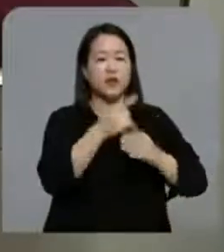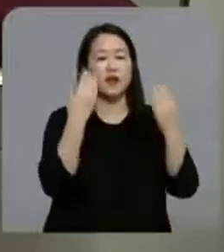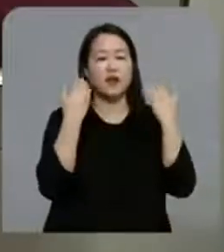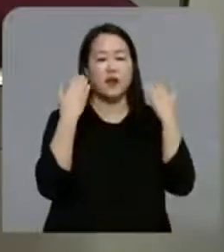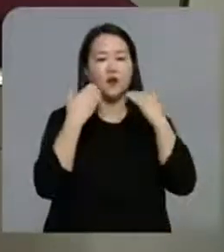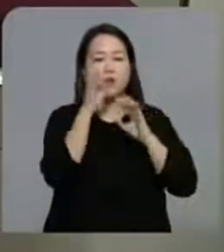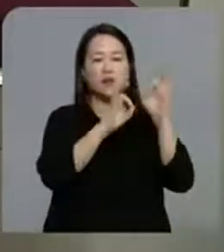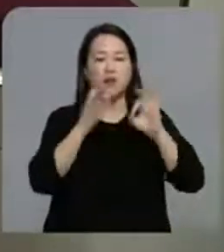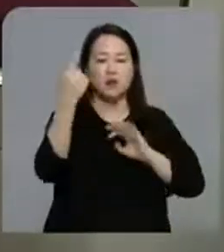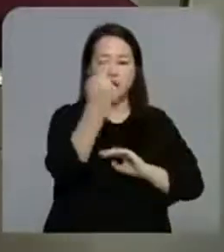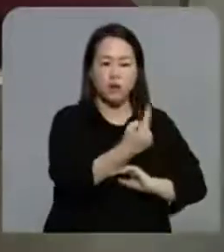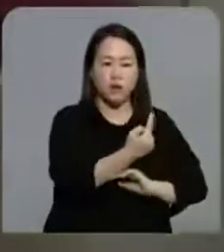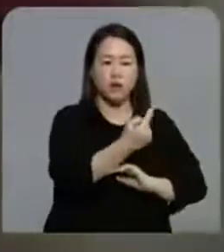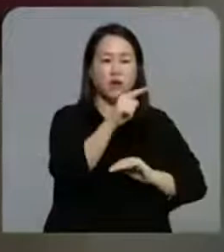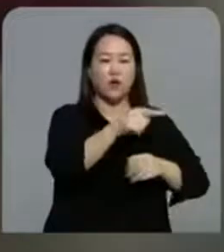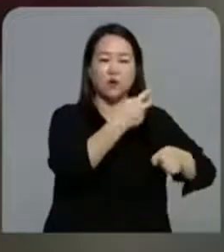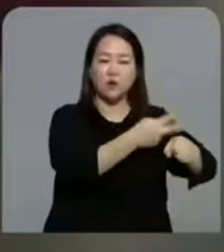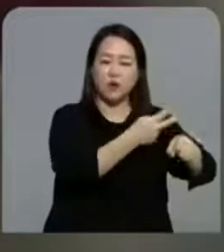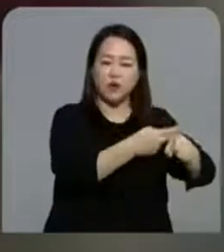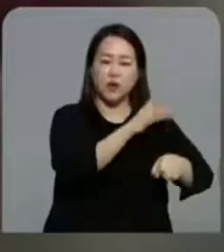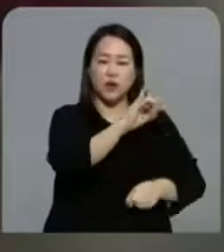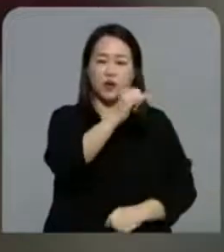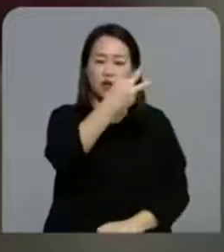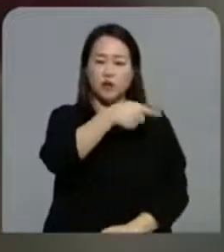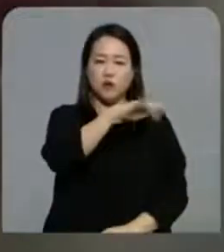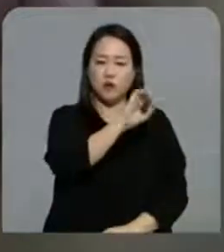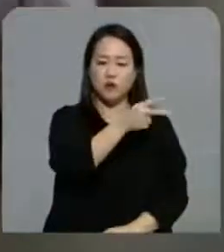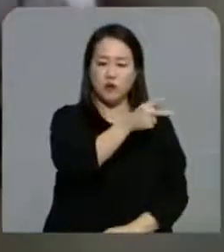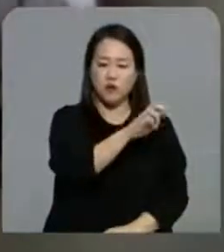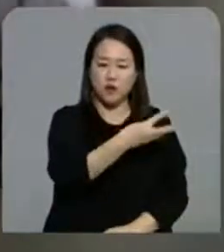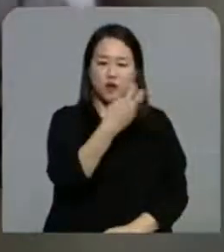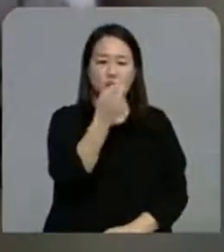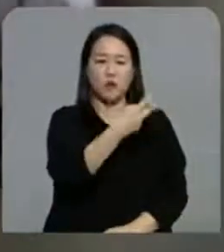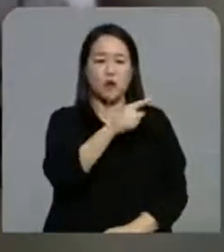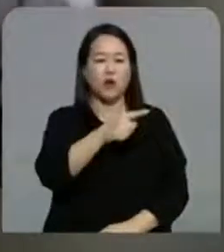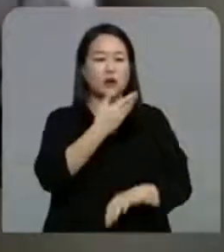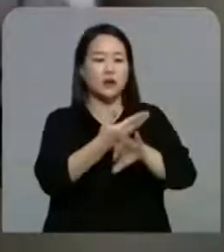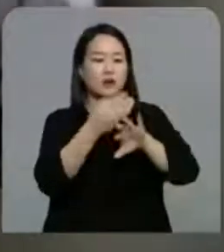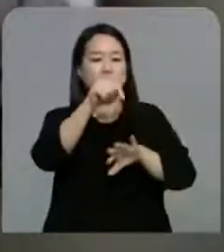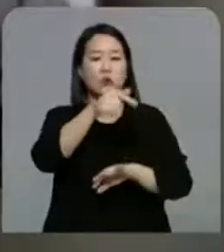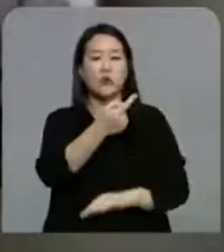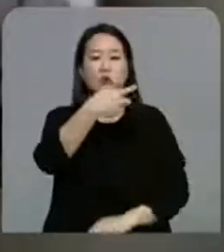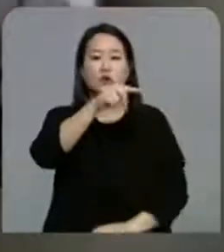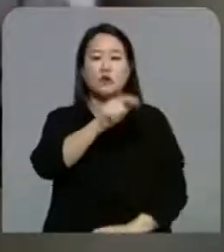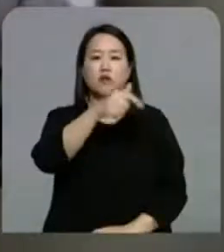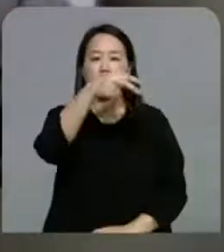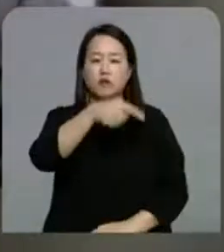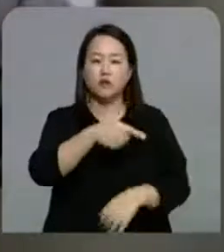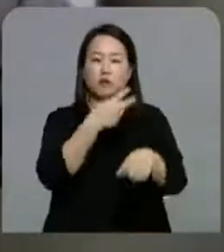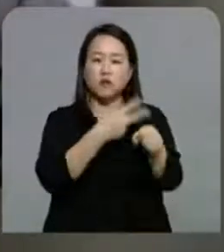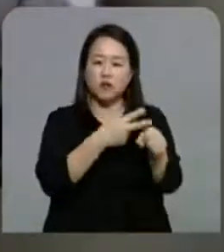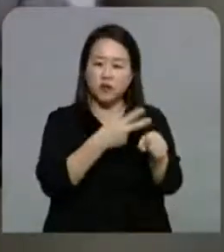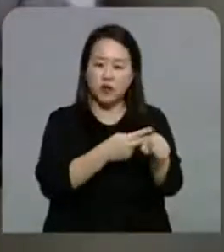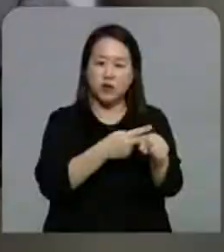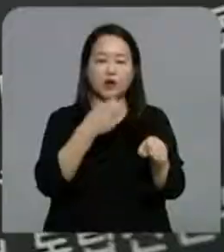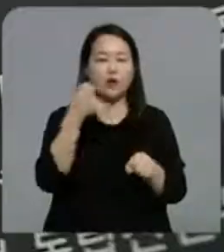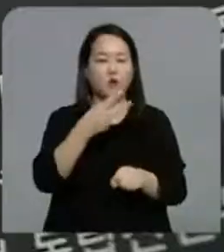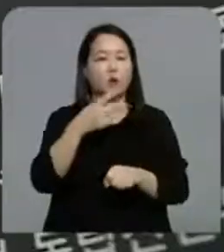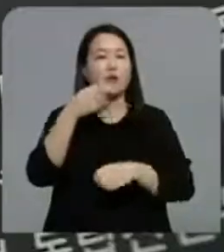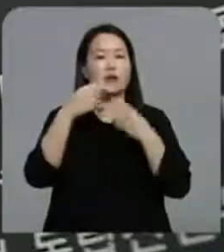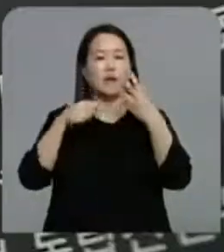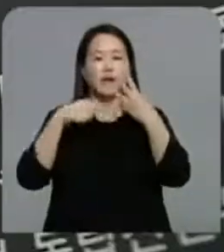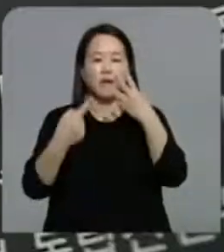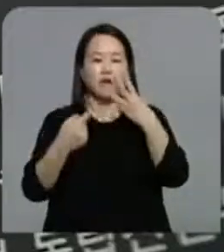영명 학교 교사였던 이두열 선생과 인근 여 학교 교사였던 곳 석주 선생 삼일운동 정신을